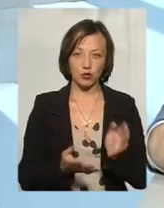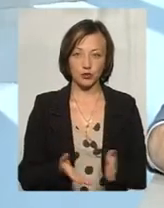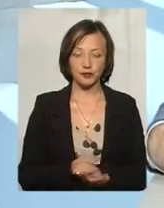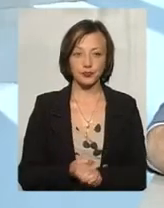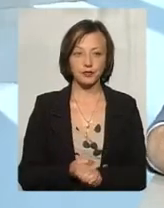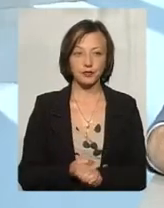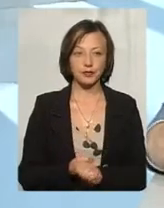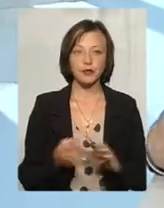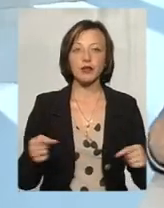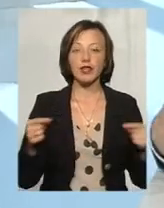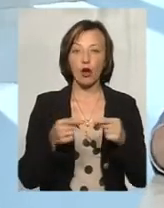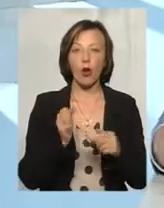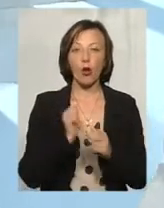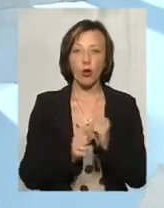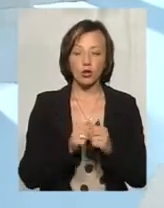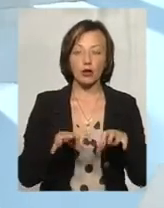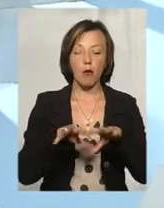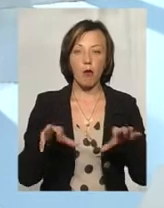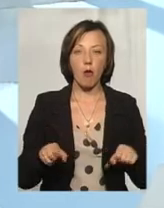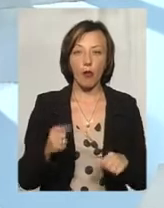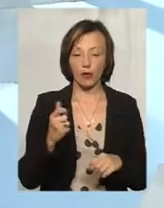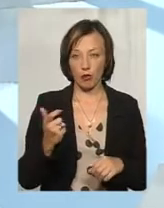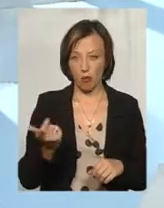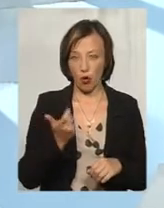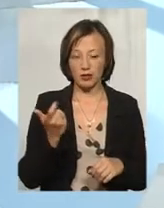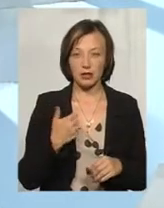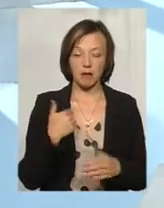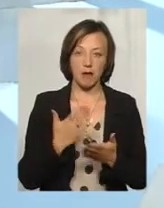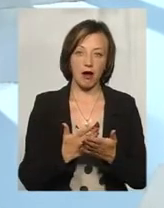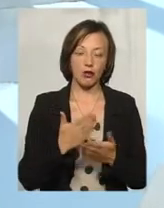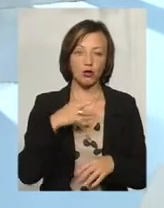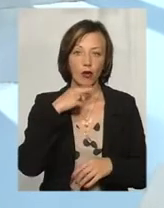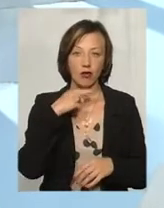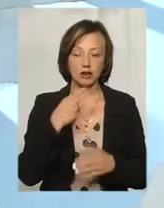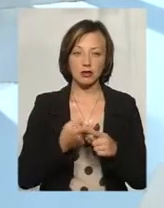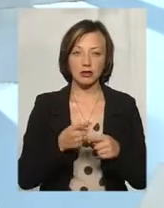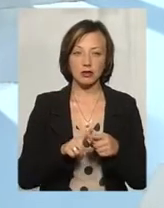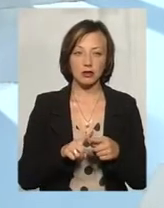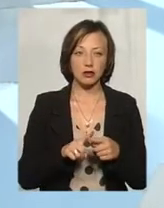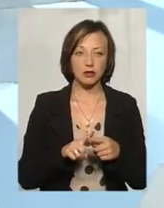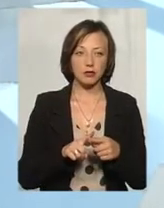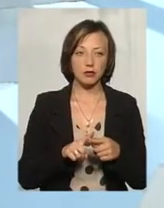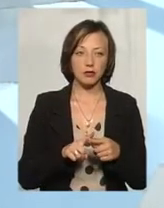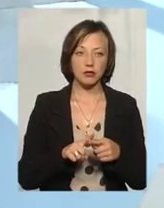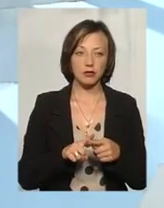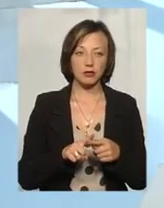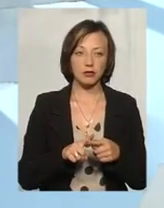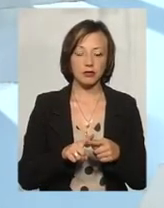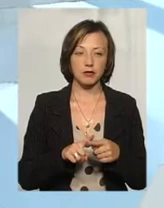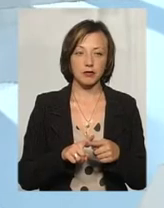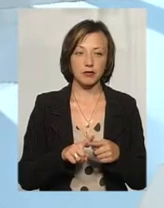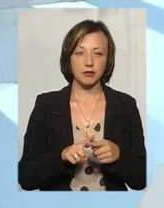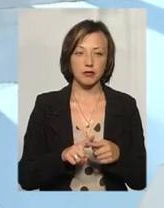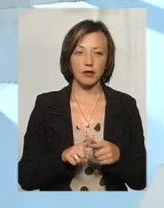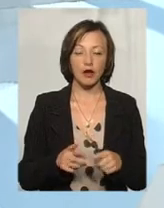90. Відповідно, кожен монополіст, а монополісти, я маю на увазі, вони дійсно природні, кожен монополіст – це